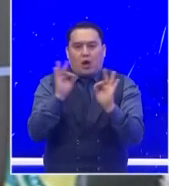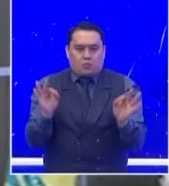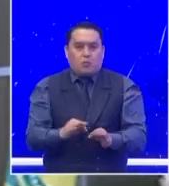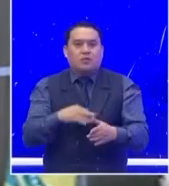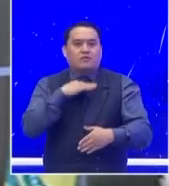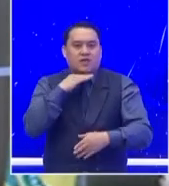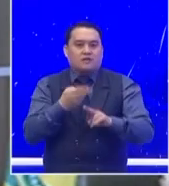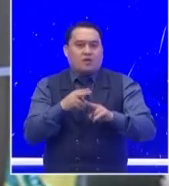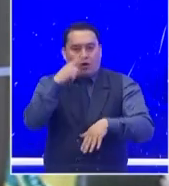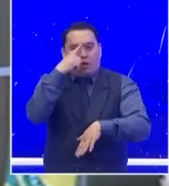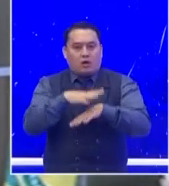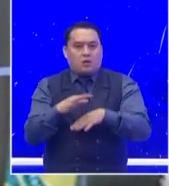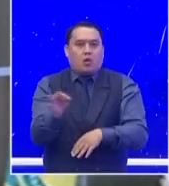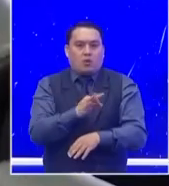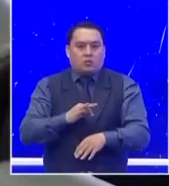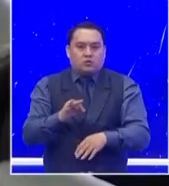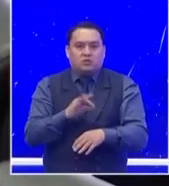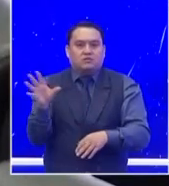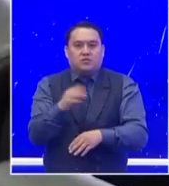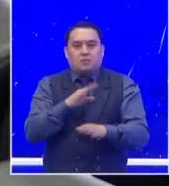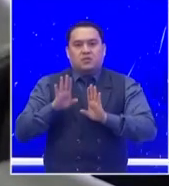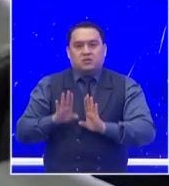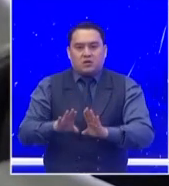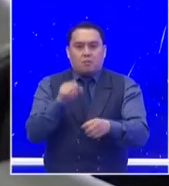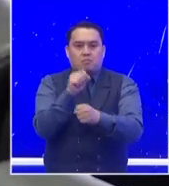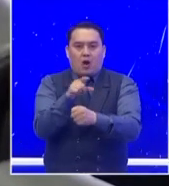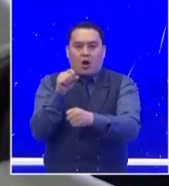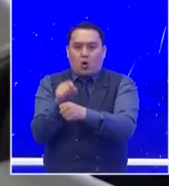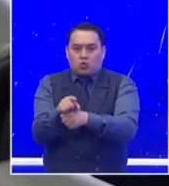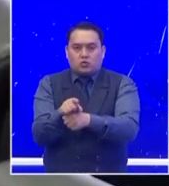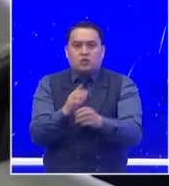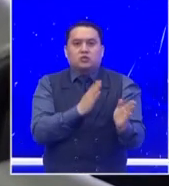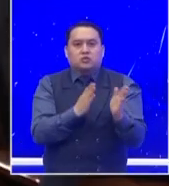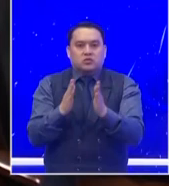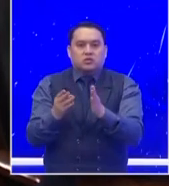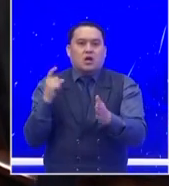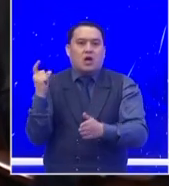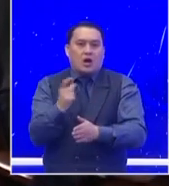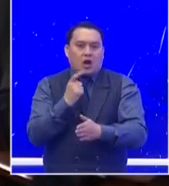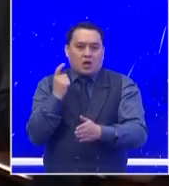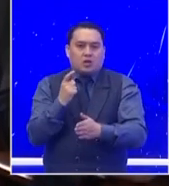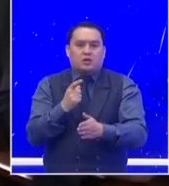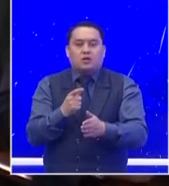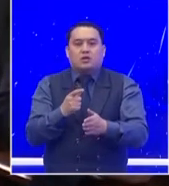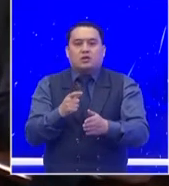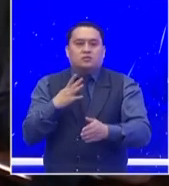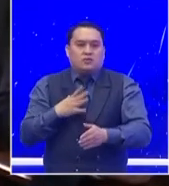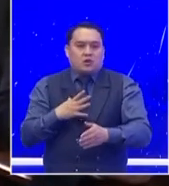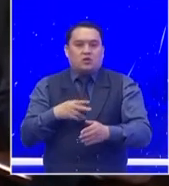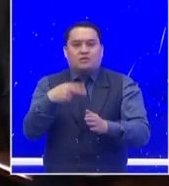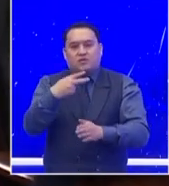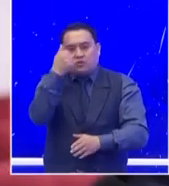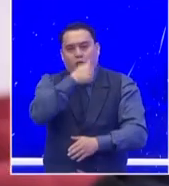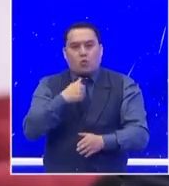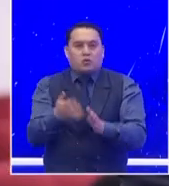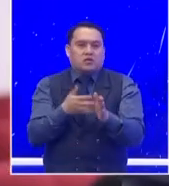По итогам совещания Амандык Баталов дал всем своим заместителям ряд конкретных мер по стабилизации экономики и преодолению кризиса на